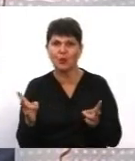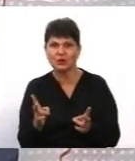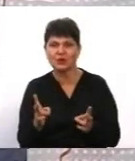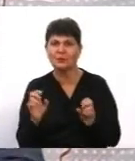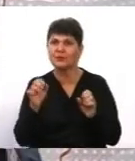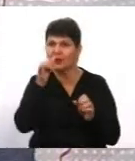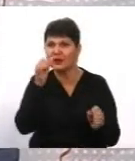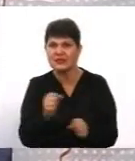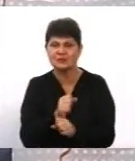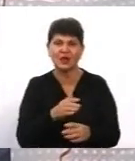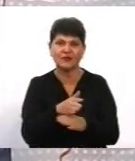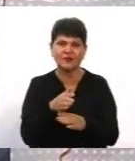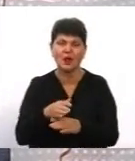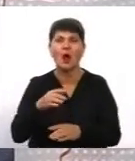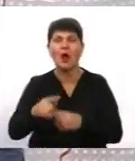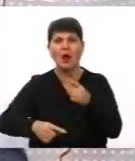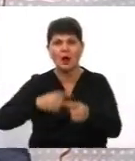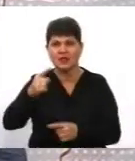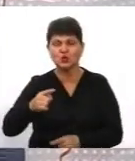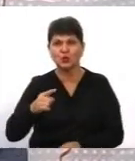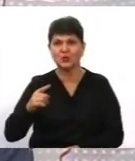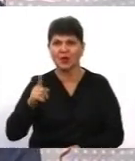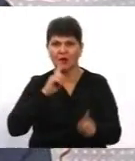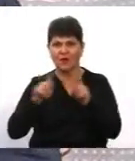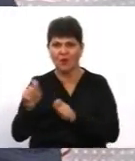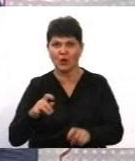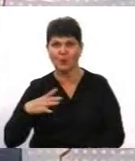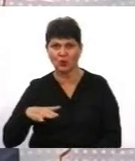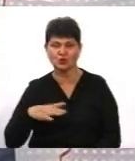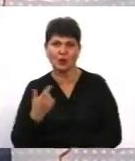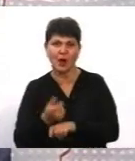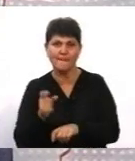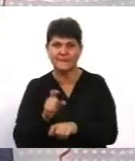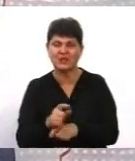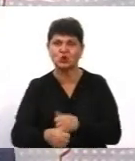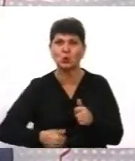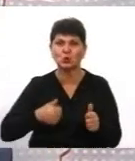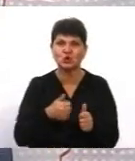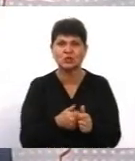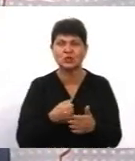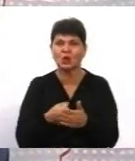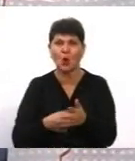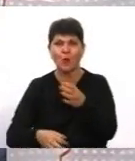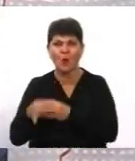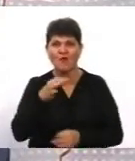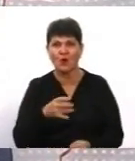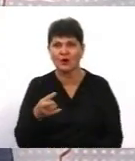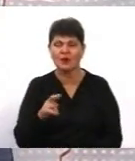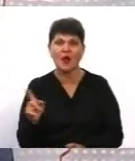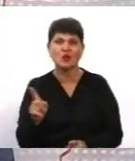вже очікую вже наступний форум, де я зможу вже більше долучитись саме до обговорень. Що стосується